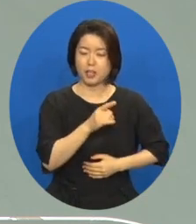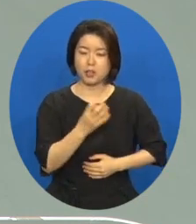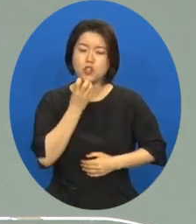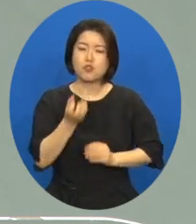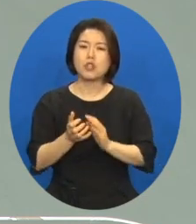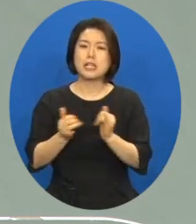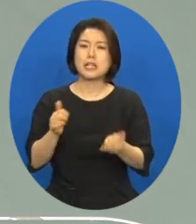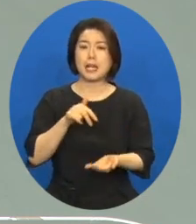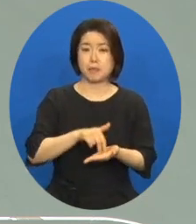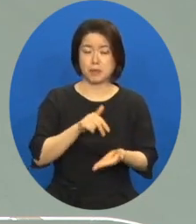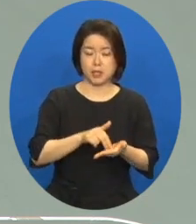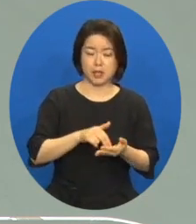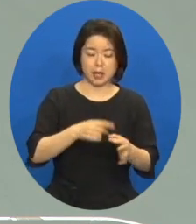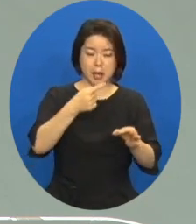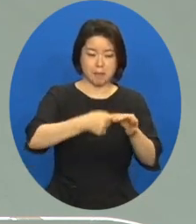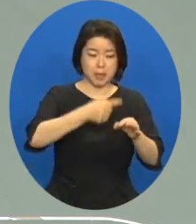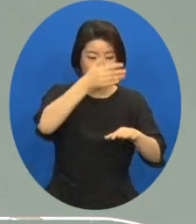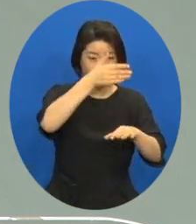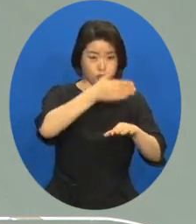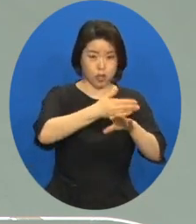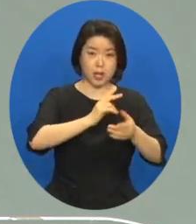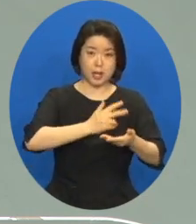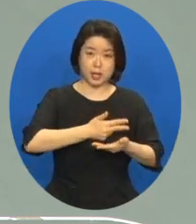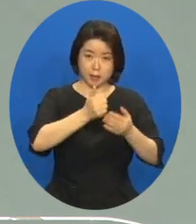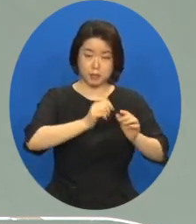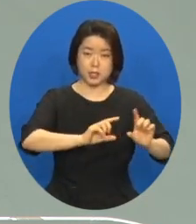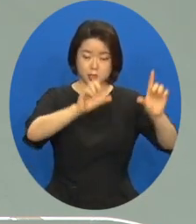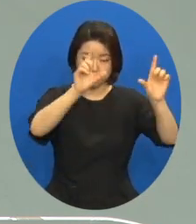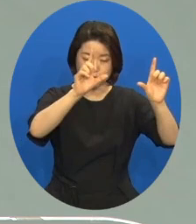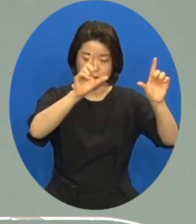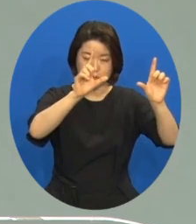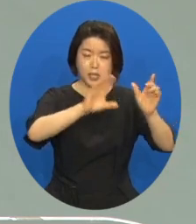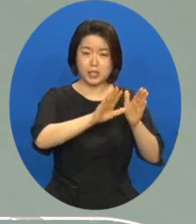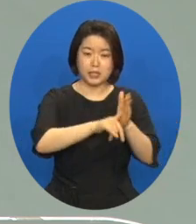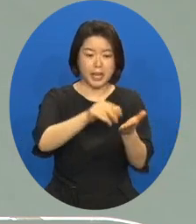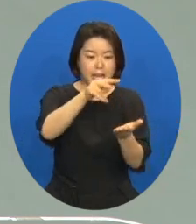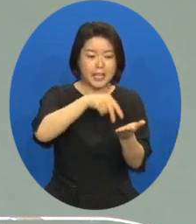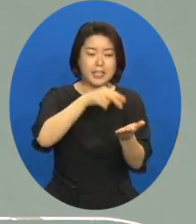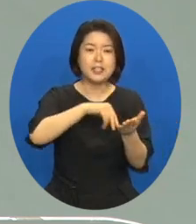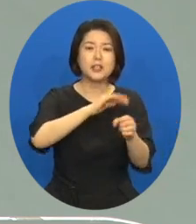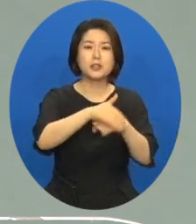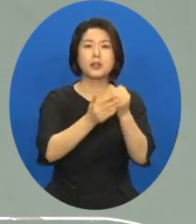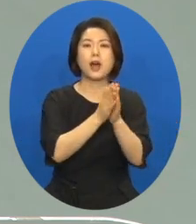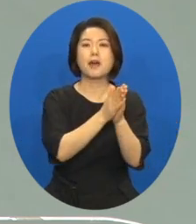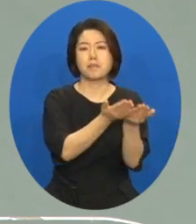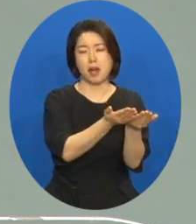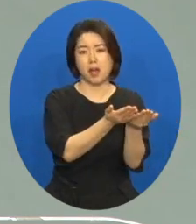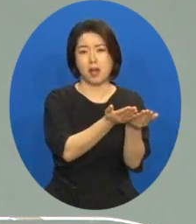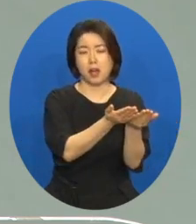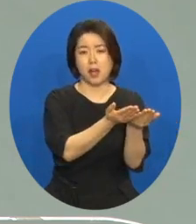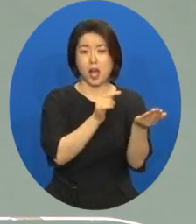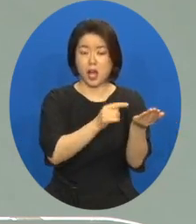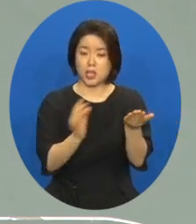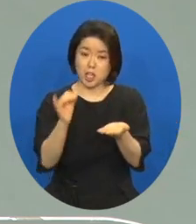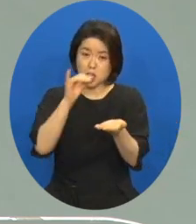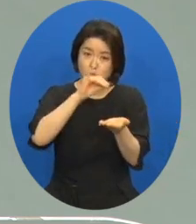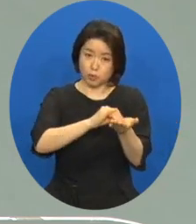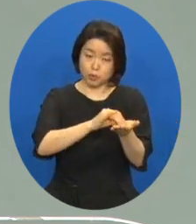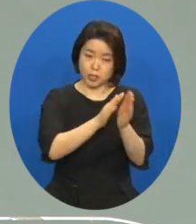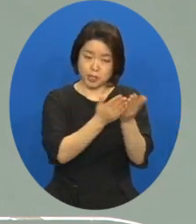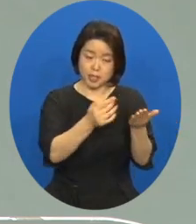있어서 맥주 감사절에 읽는 성경입니다. 왜냐하면 이 룻기 속에